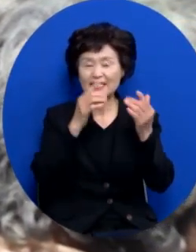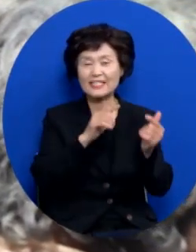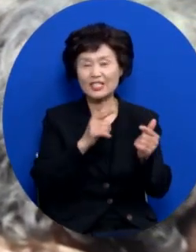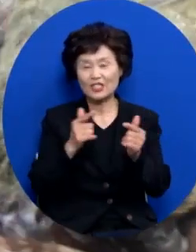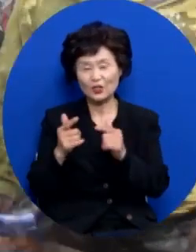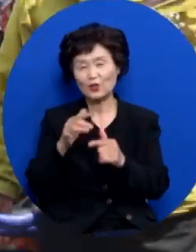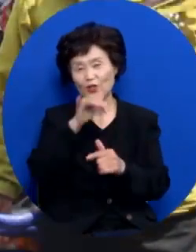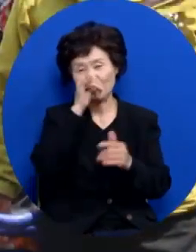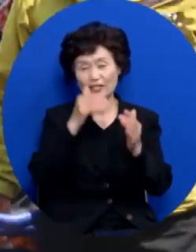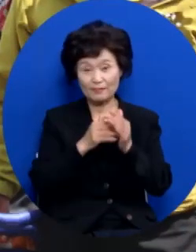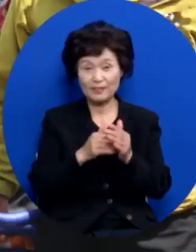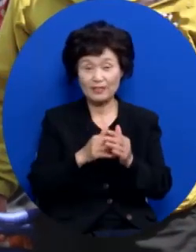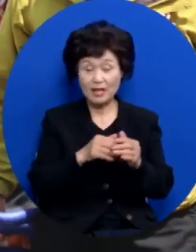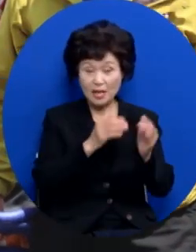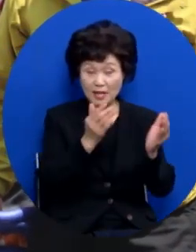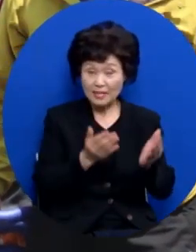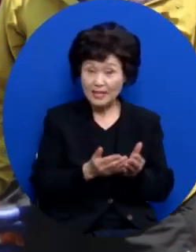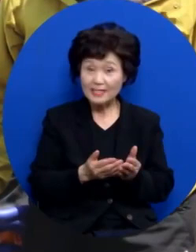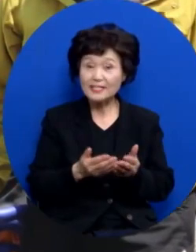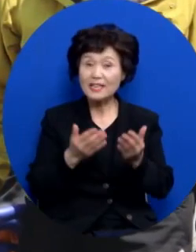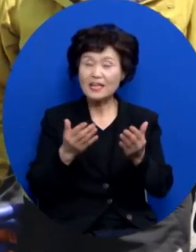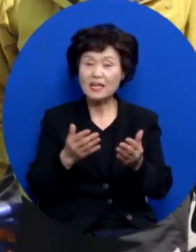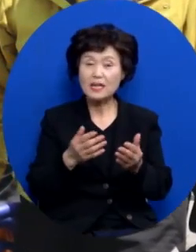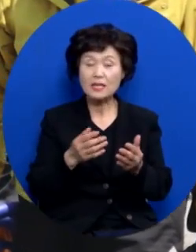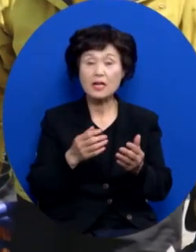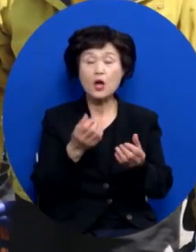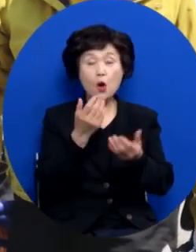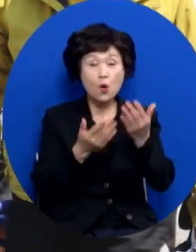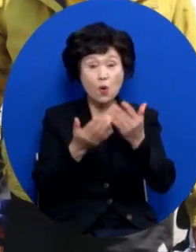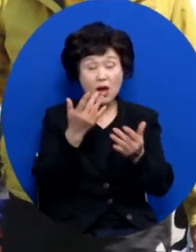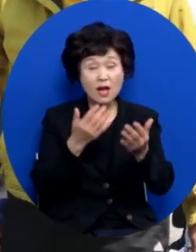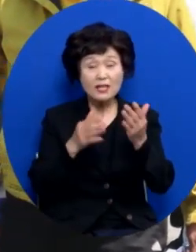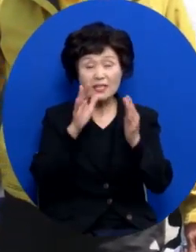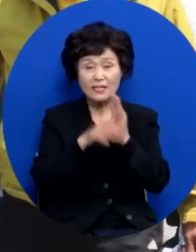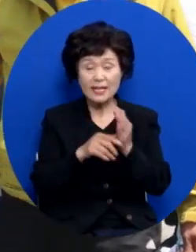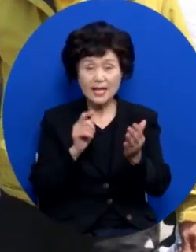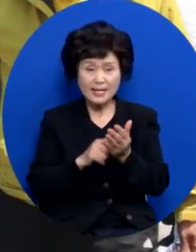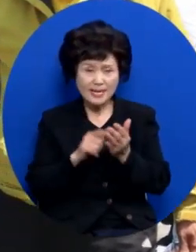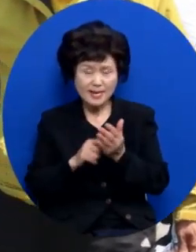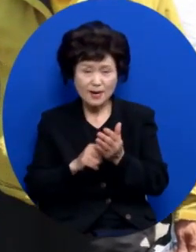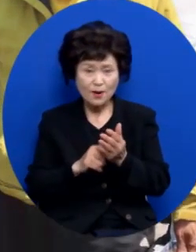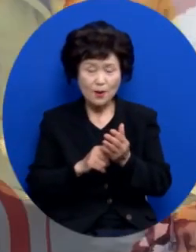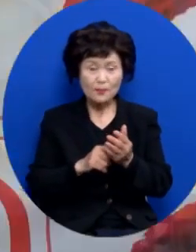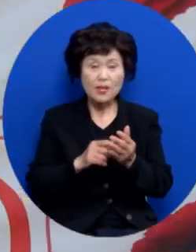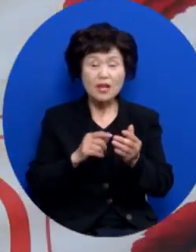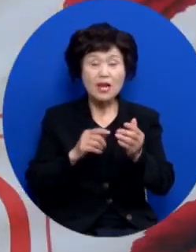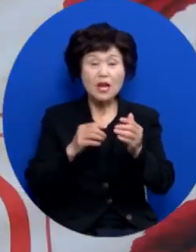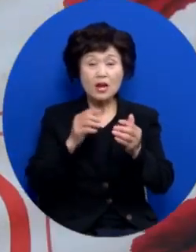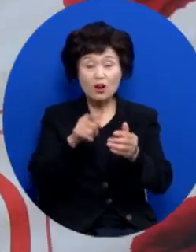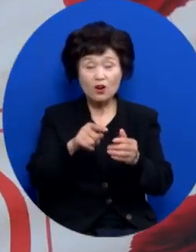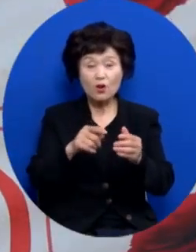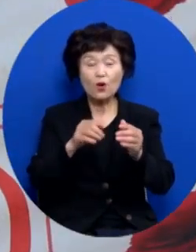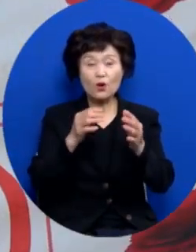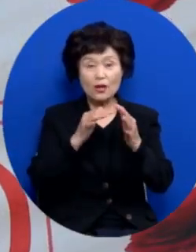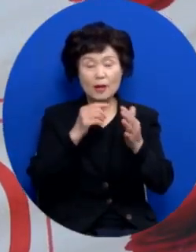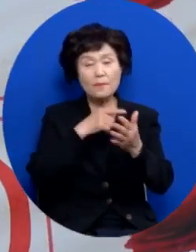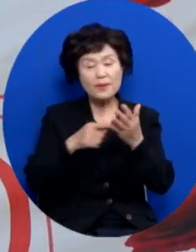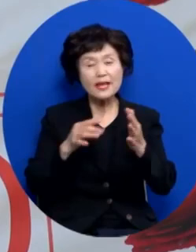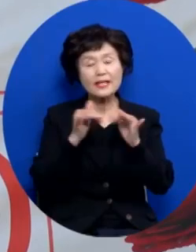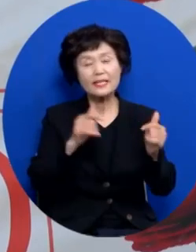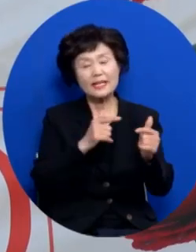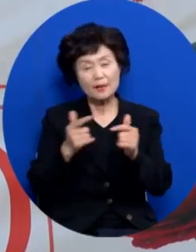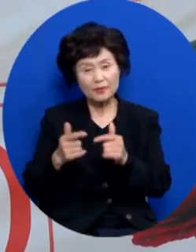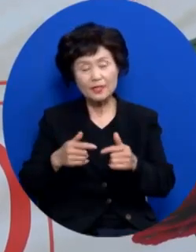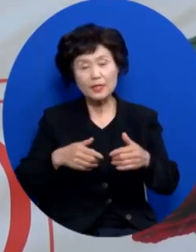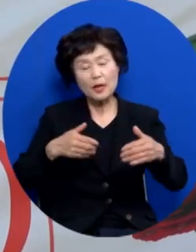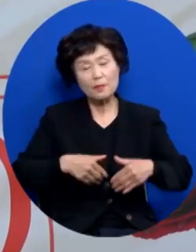서울 연탄은행은 굴용마을 화재 당시 긴급 대응팀을 구성해 피해입은 44가구의 생필품을 지원했고 2차로